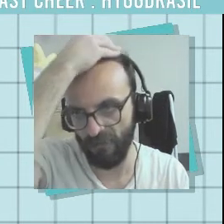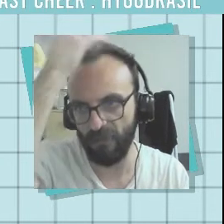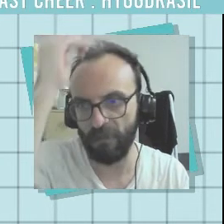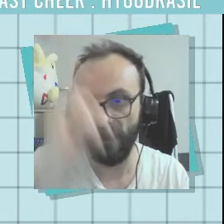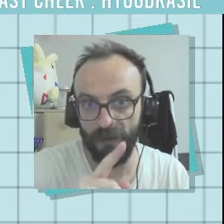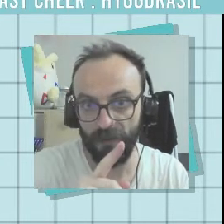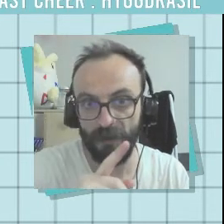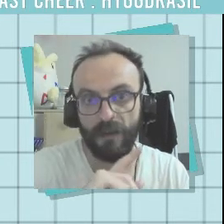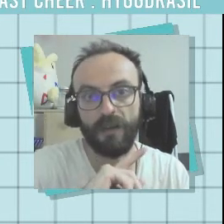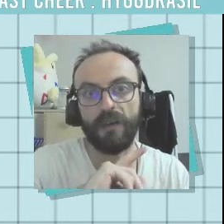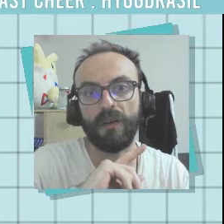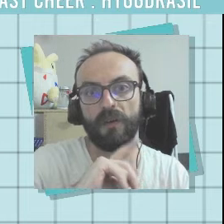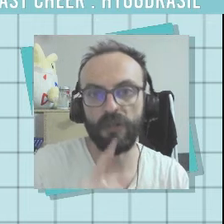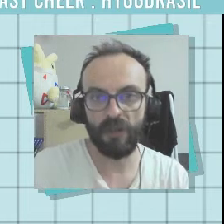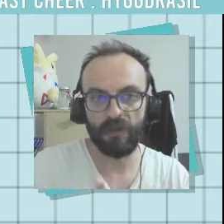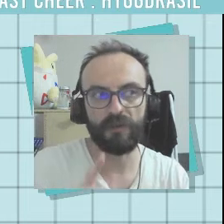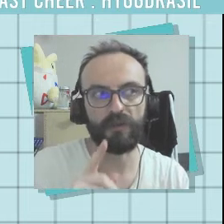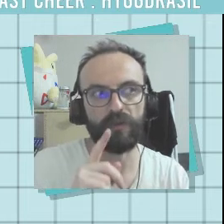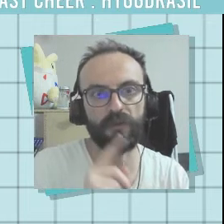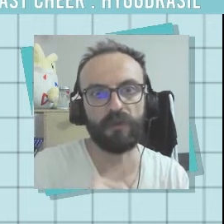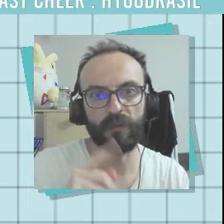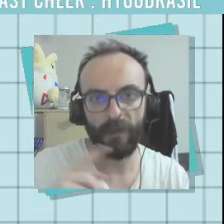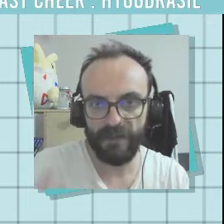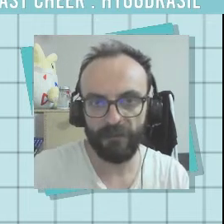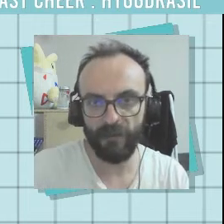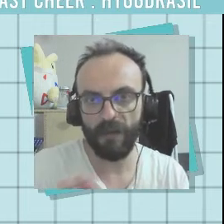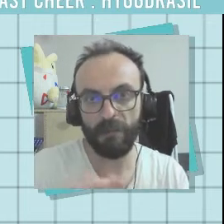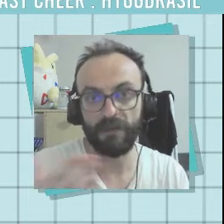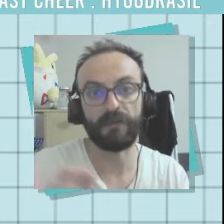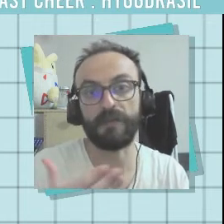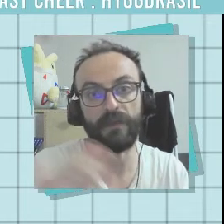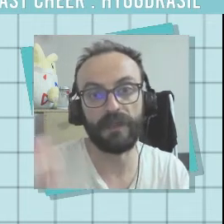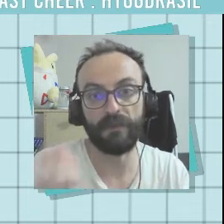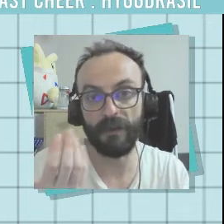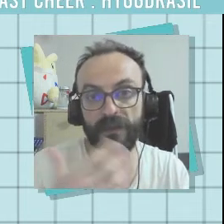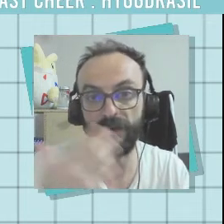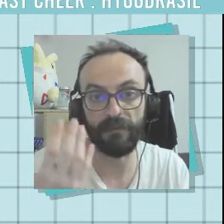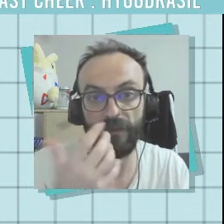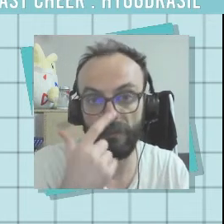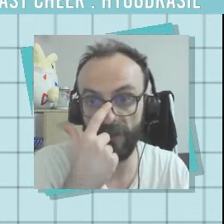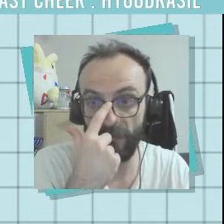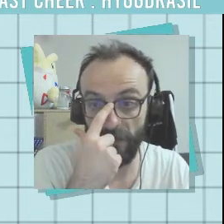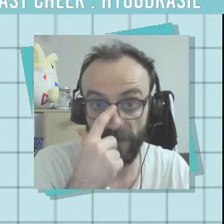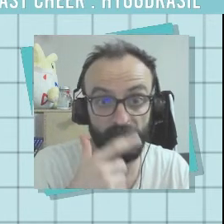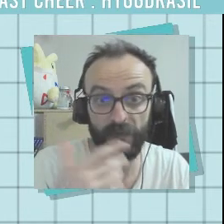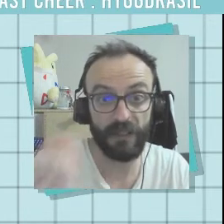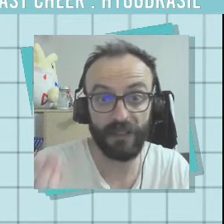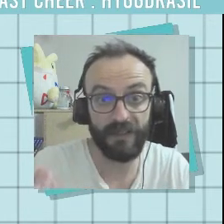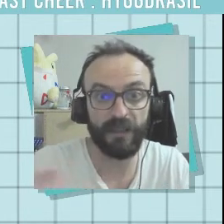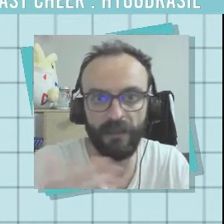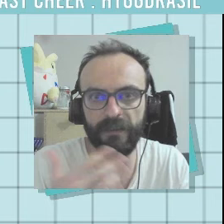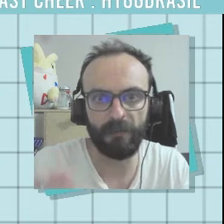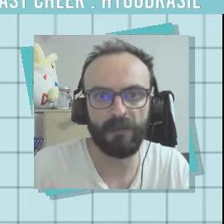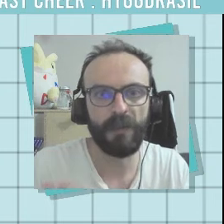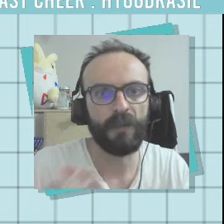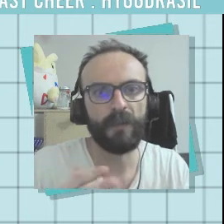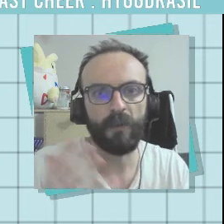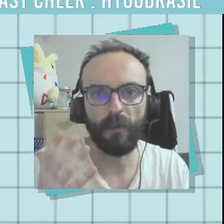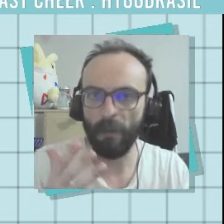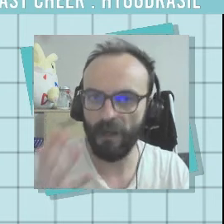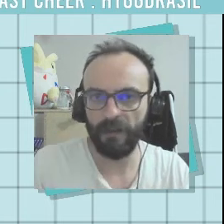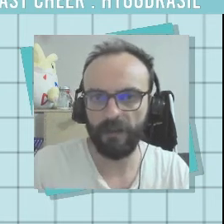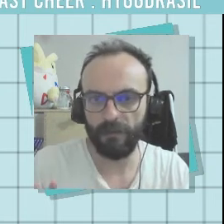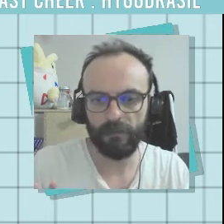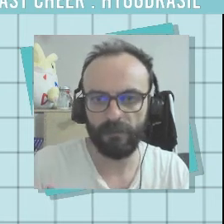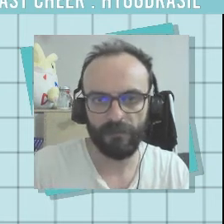n'en veux pas aux gens de ne pas savoir parce que enfin, ça fait partie des 20 000 oppressions qui existent. Il y en a tellement qu'on